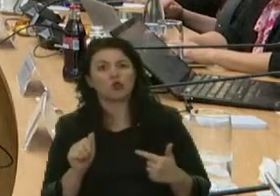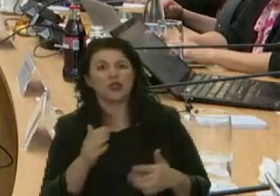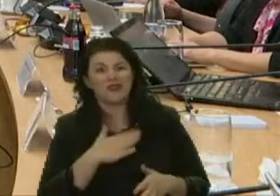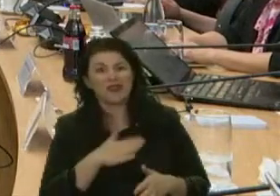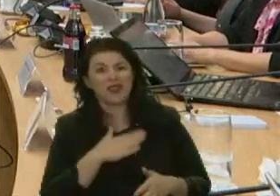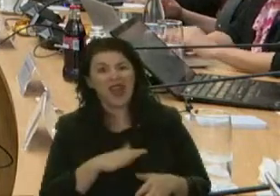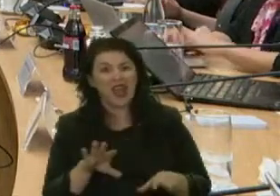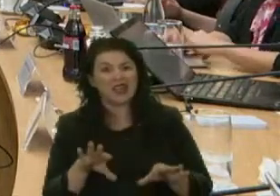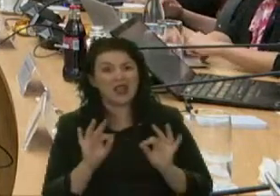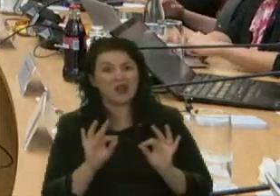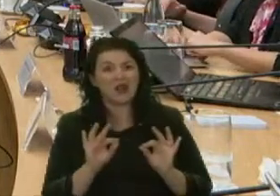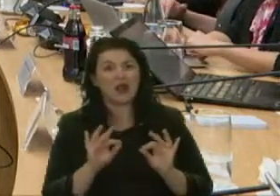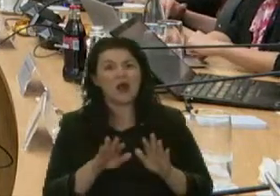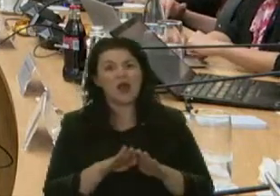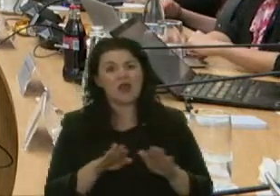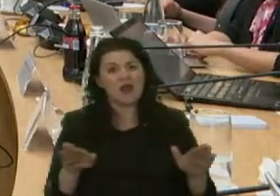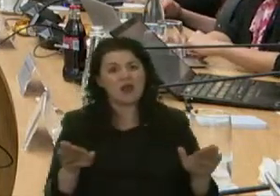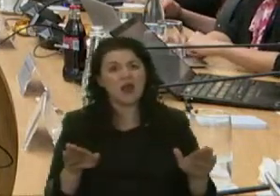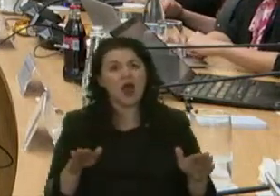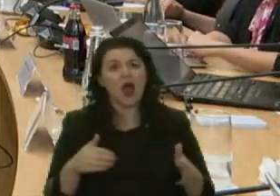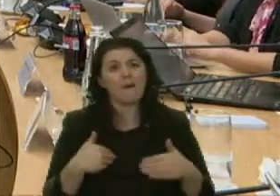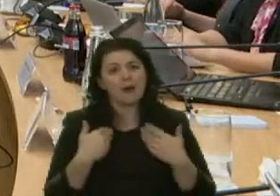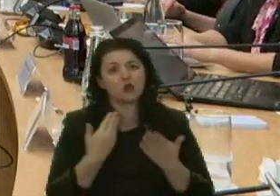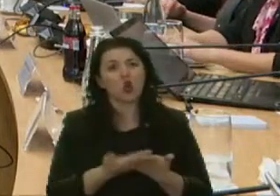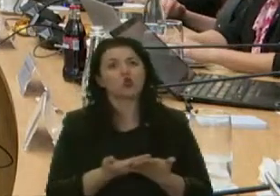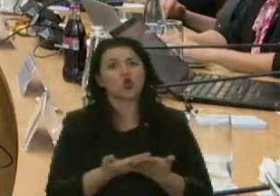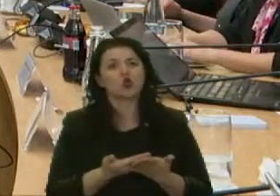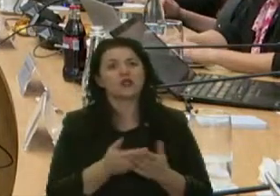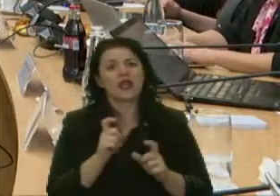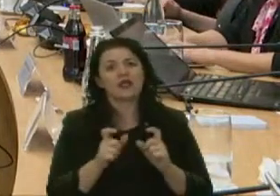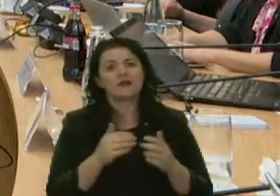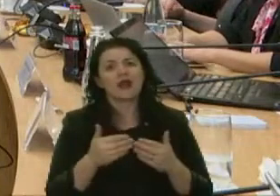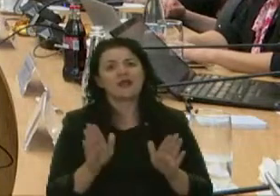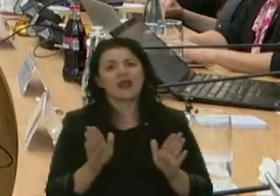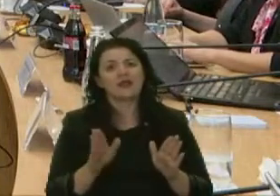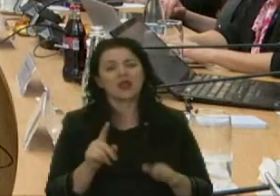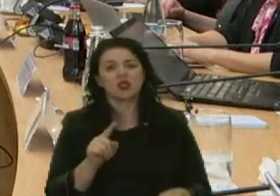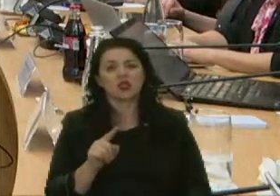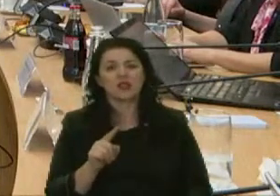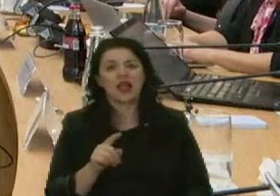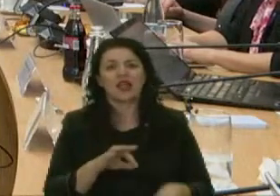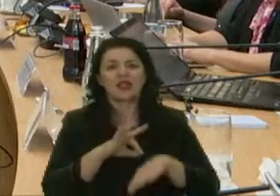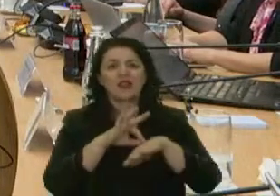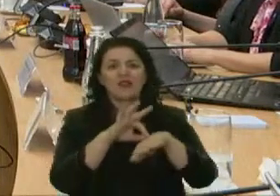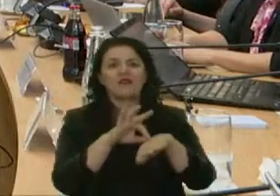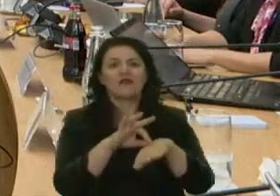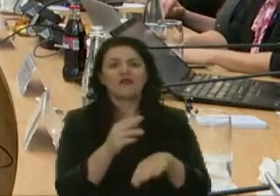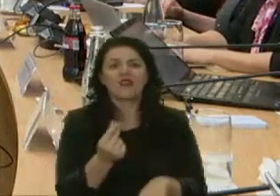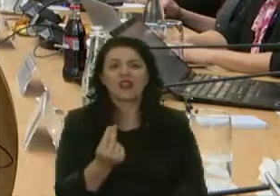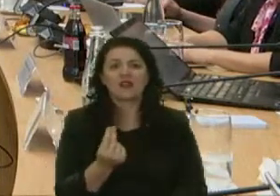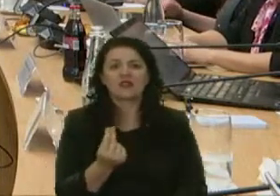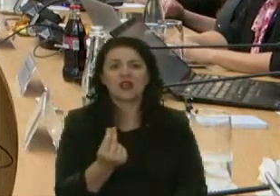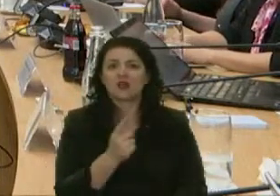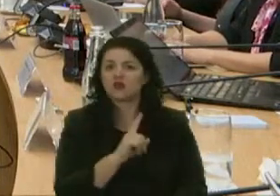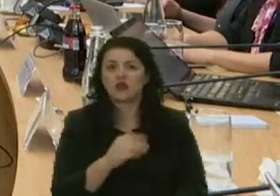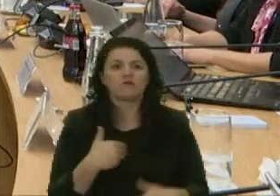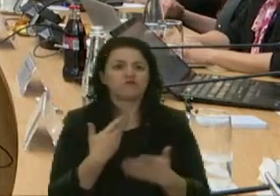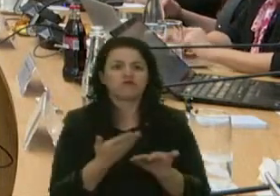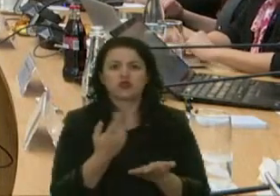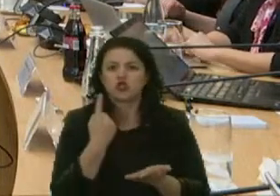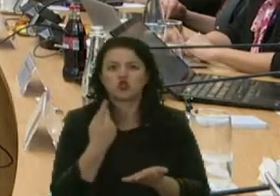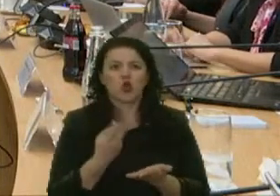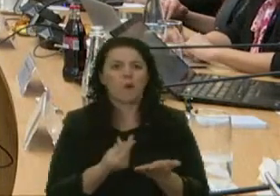vederea identificării și am adus la cunoștință despre deschiderea acestei linii de finanțare mai ales că nu trebuie să alocăm niciun